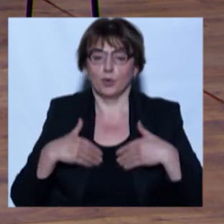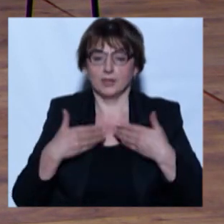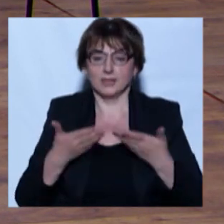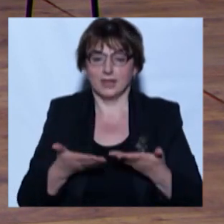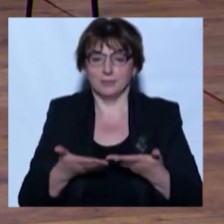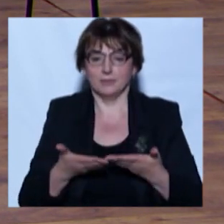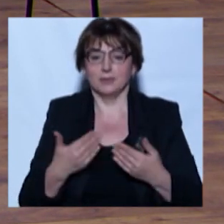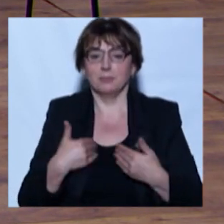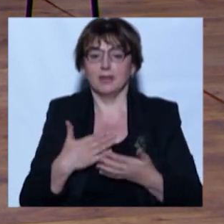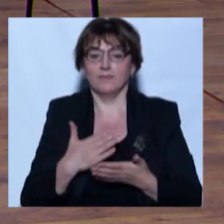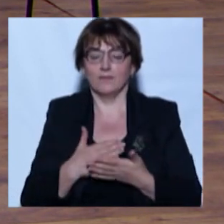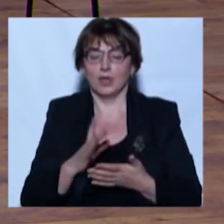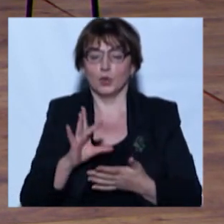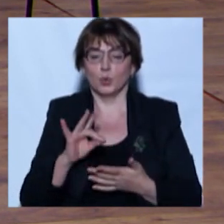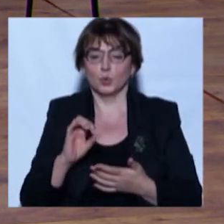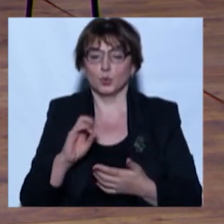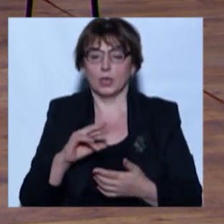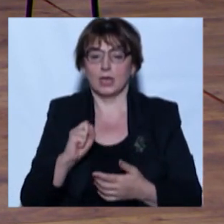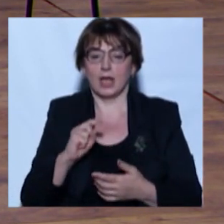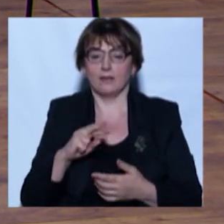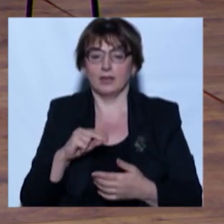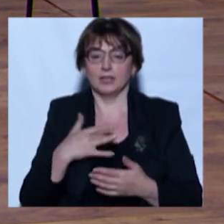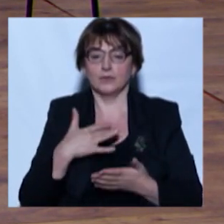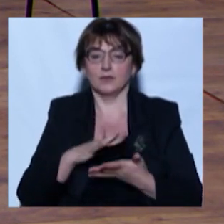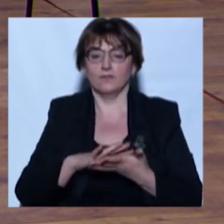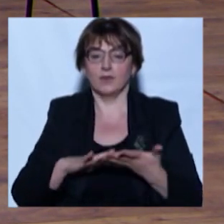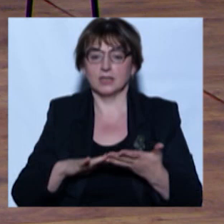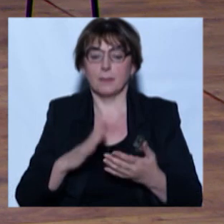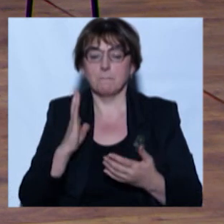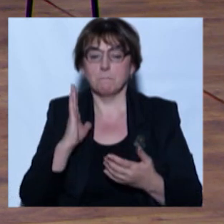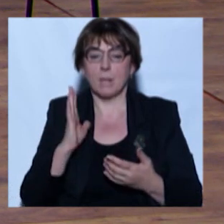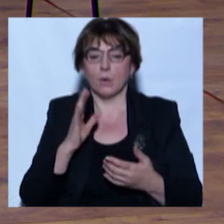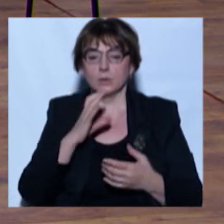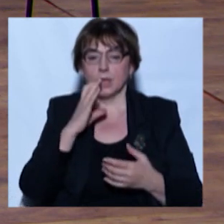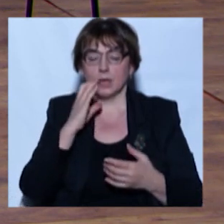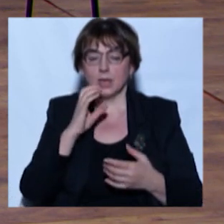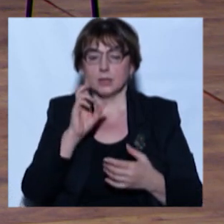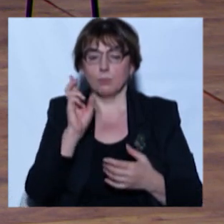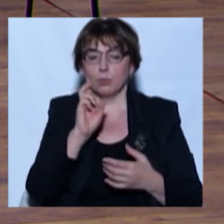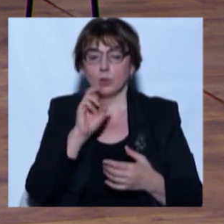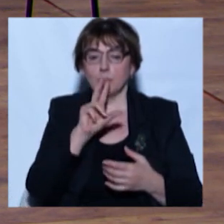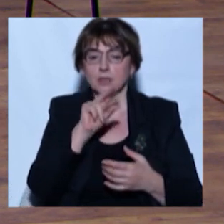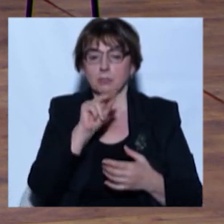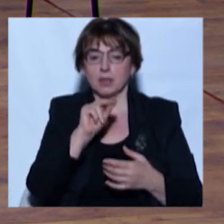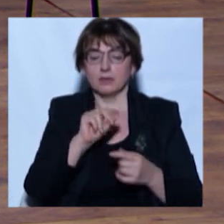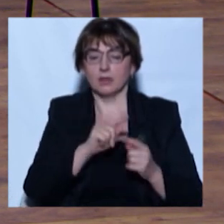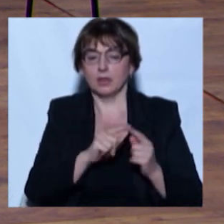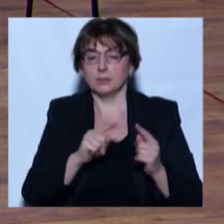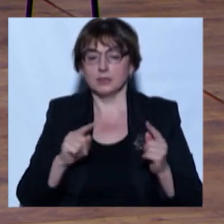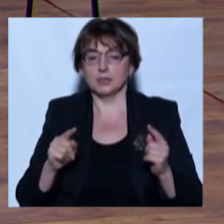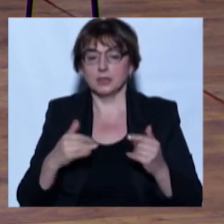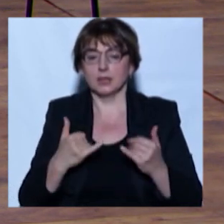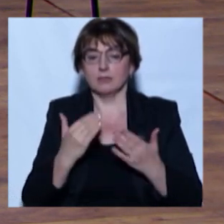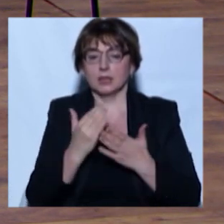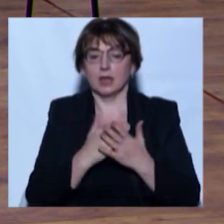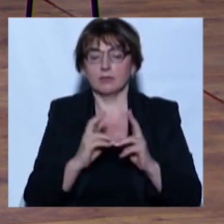მოგესალმებით. მე გახლავართ რუსუდან ახვლედიანი, ჩვენ ვაგრძელებთ მეხუთე კლასის ბუნების მეტყველების გაკვეთილების ციკლს. დღევანდელი